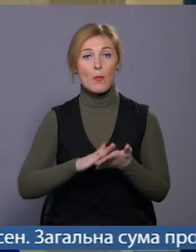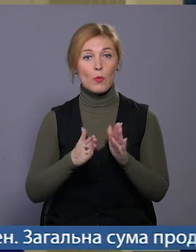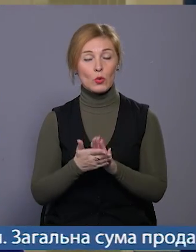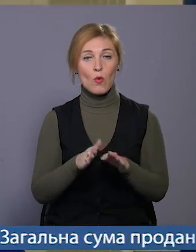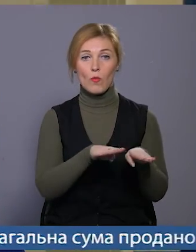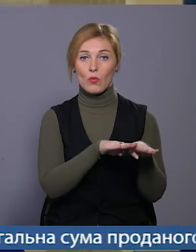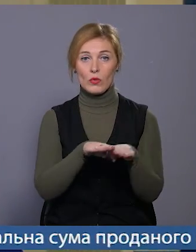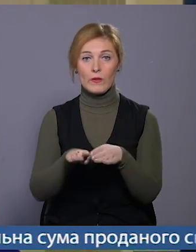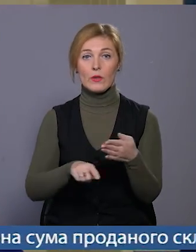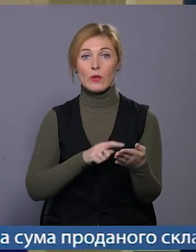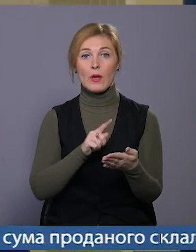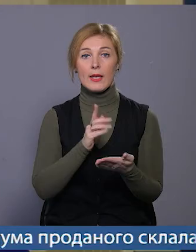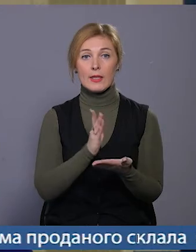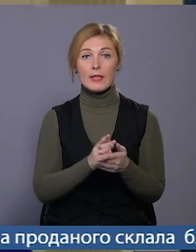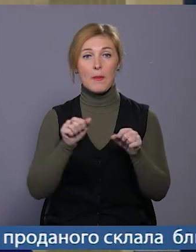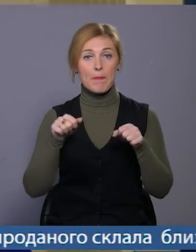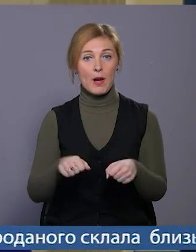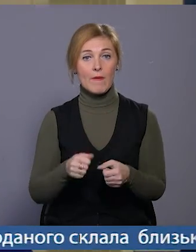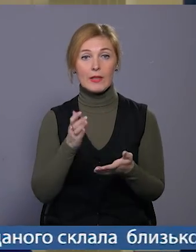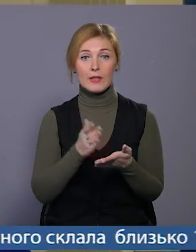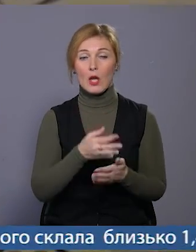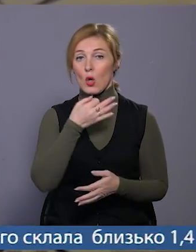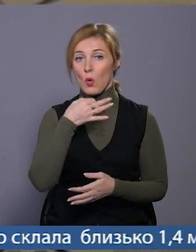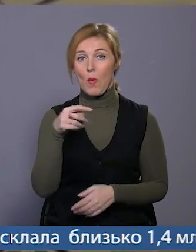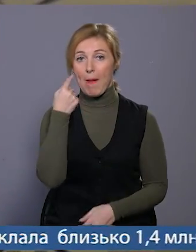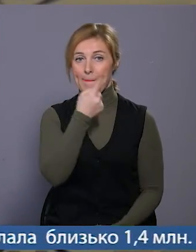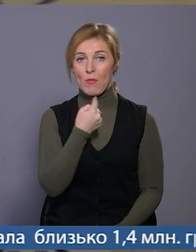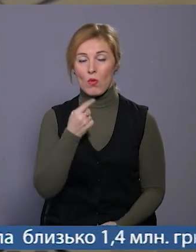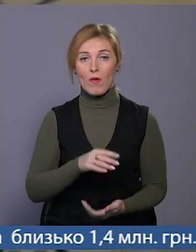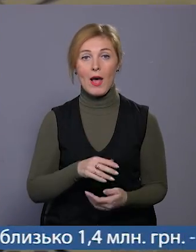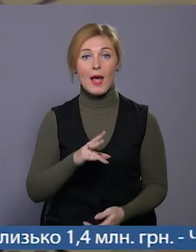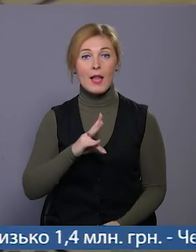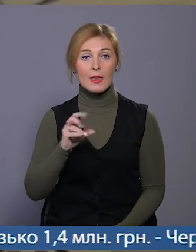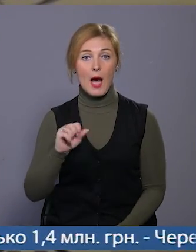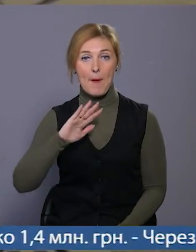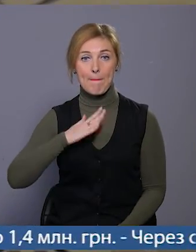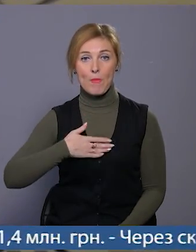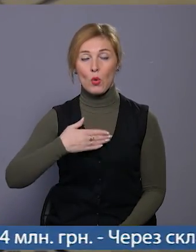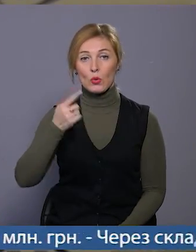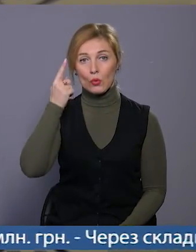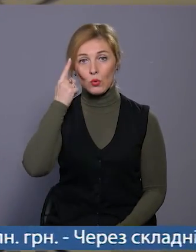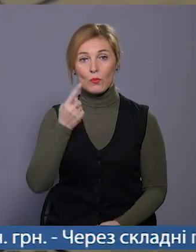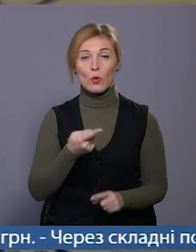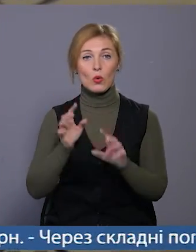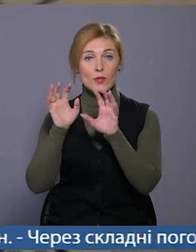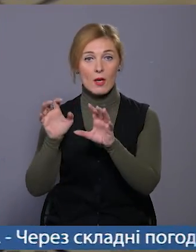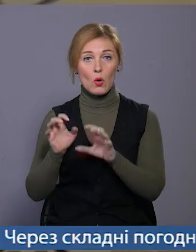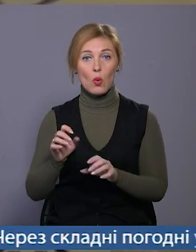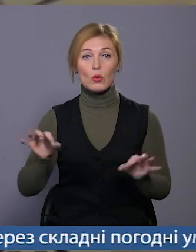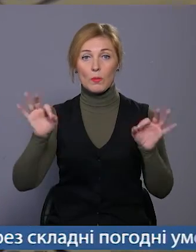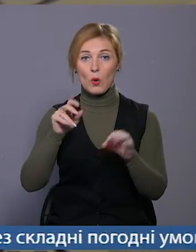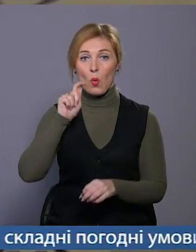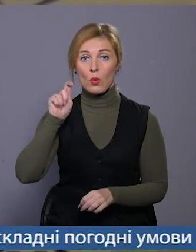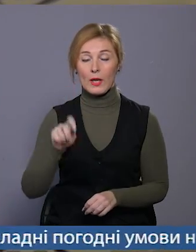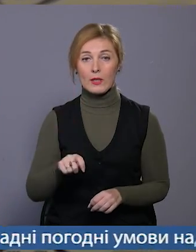рівні має право на існування будь-яка мова. На мою думку, цей закон про українську мову трішечки